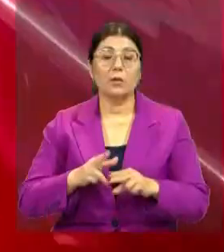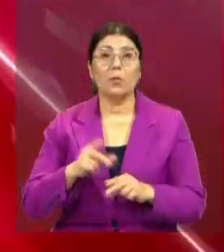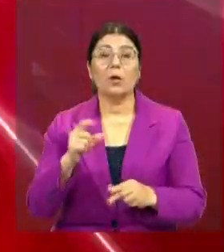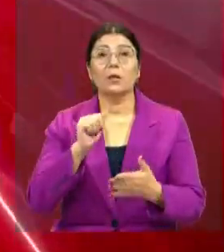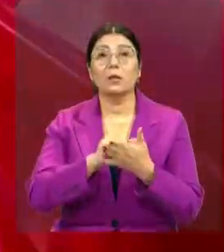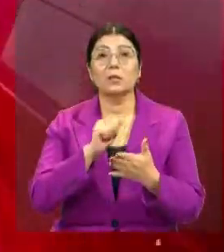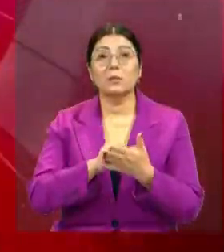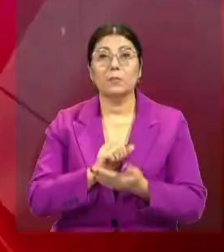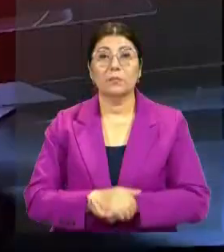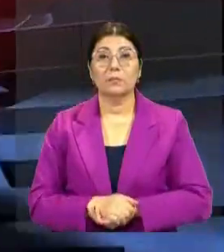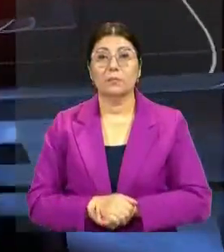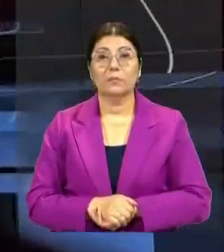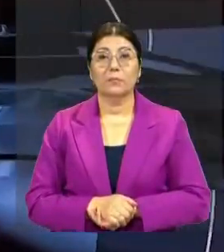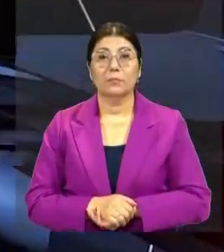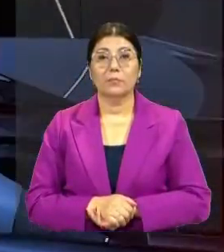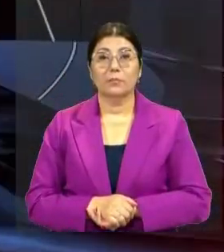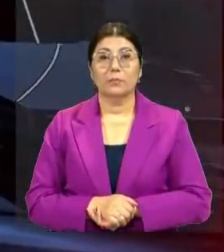себеп?